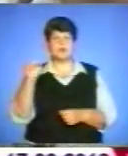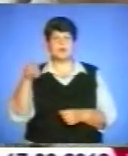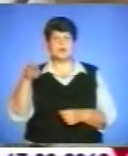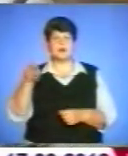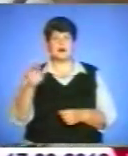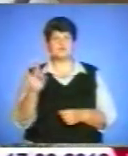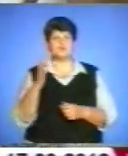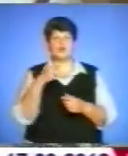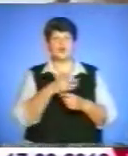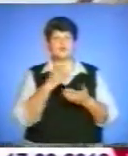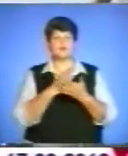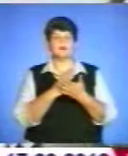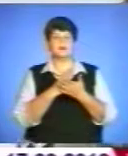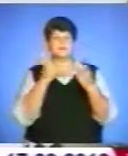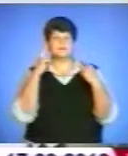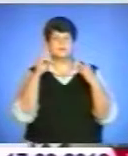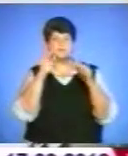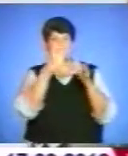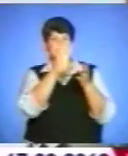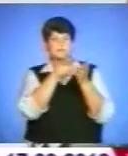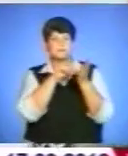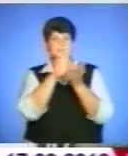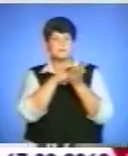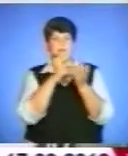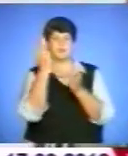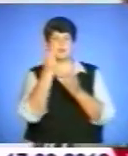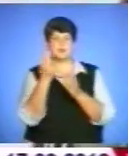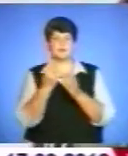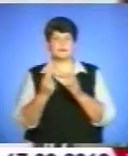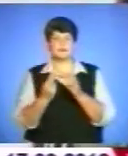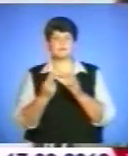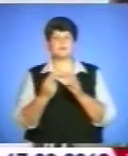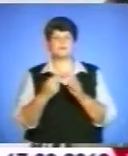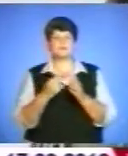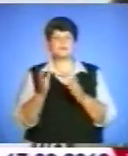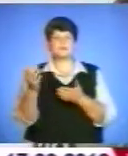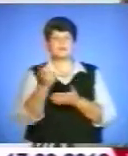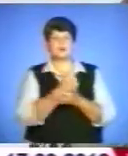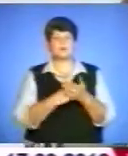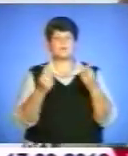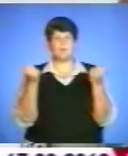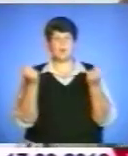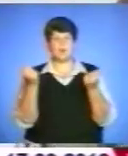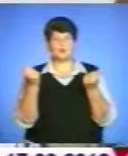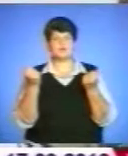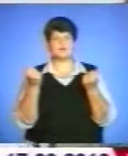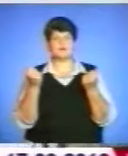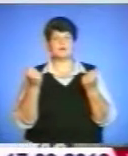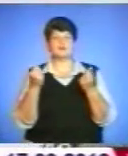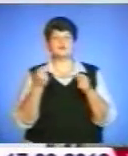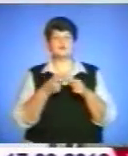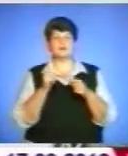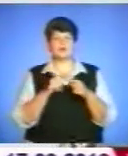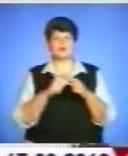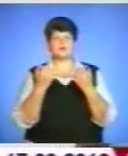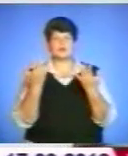нього є макет, ми просто тільки змалювали і малюємо картину. І збираємо кошти, бо і від сьогоднішнього дня